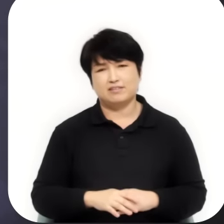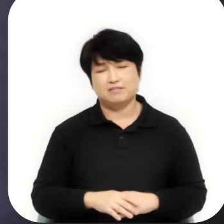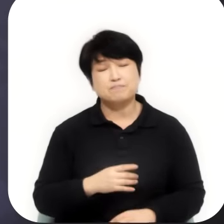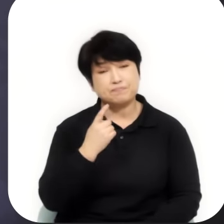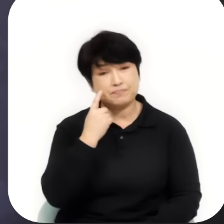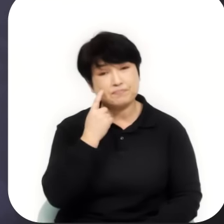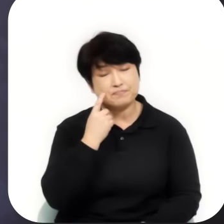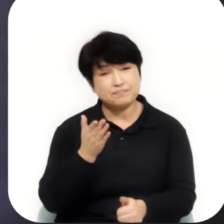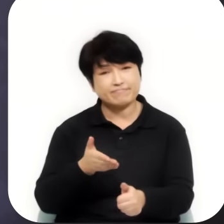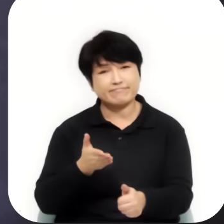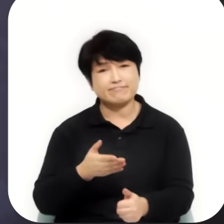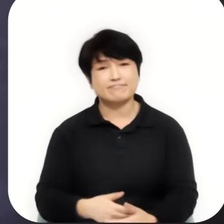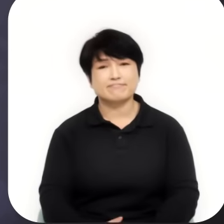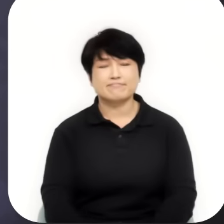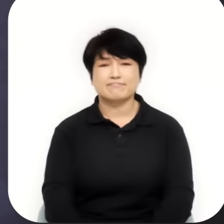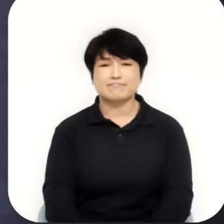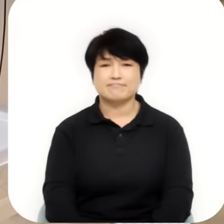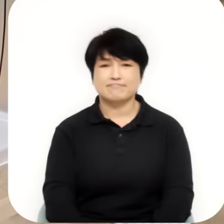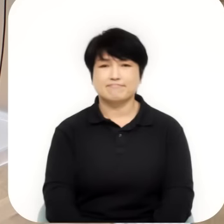해보시면 좋겠다 싶어요.